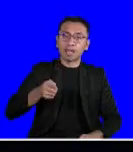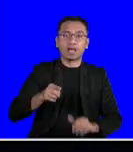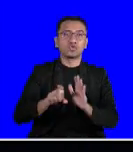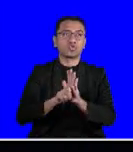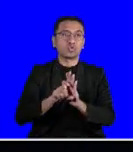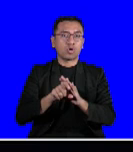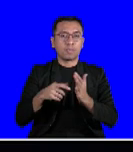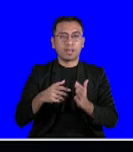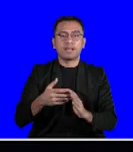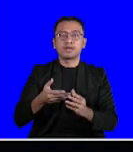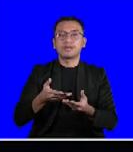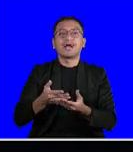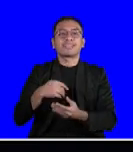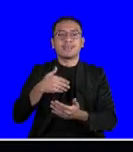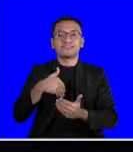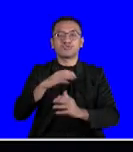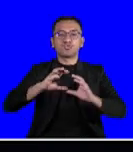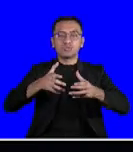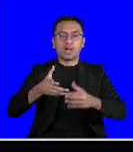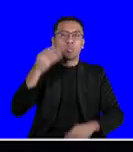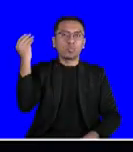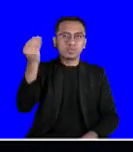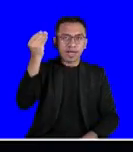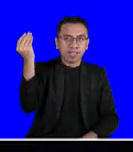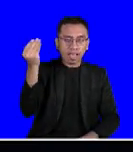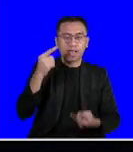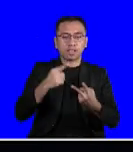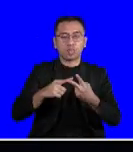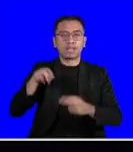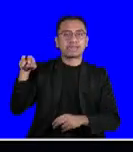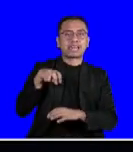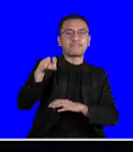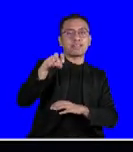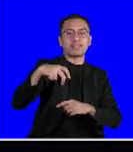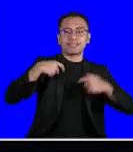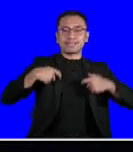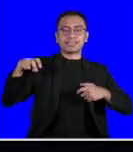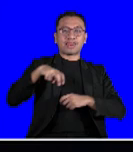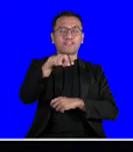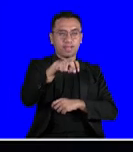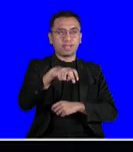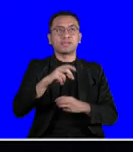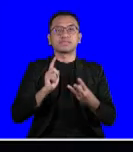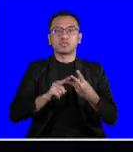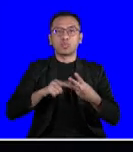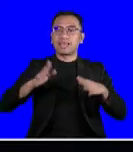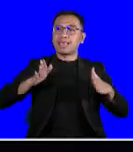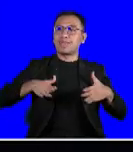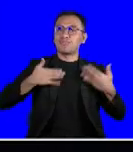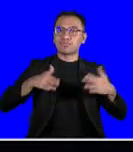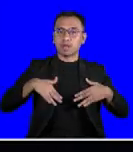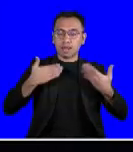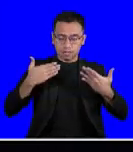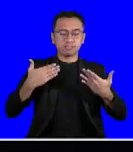industri pariwisata, industri traveling, ya, kemudian juga industri hiburan, ya.